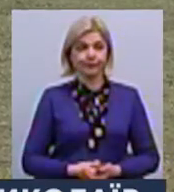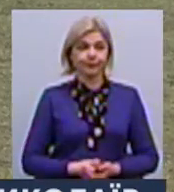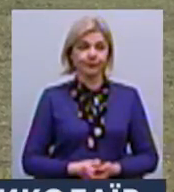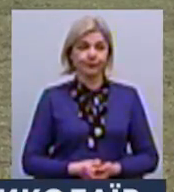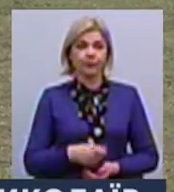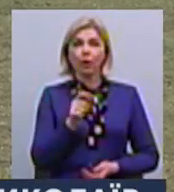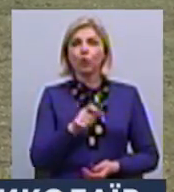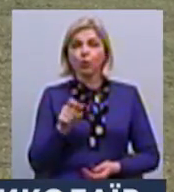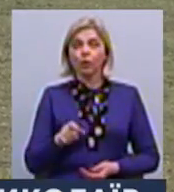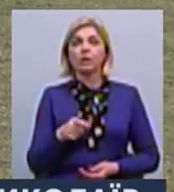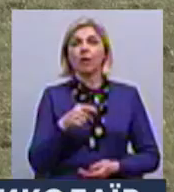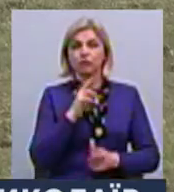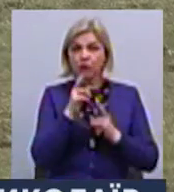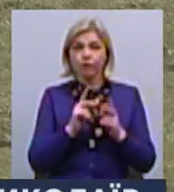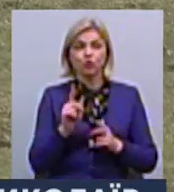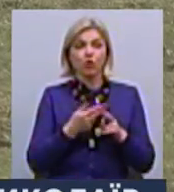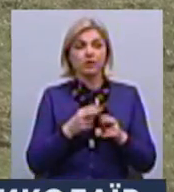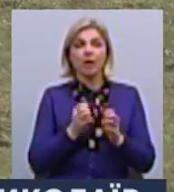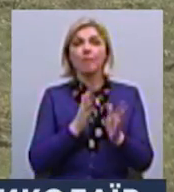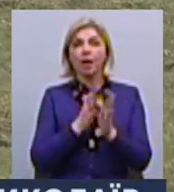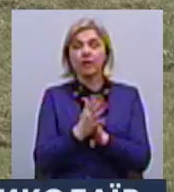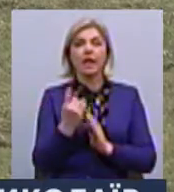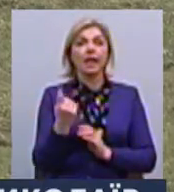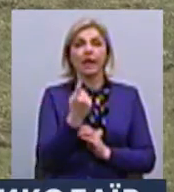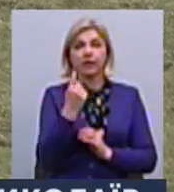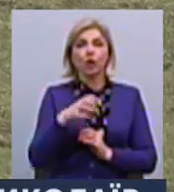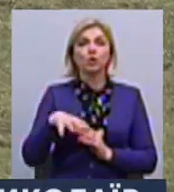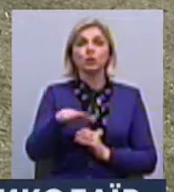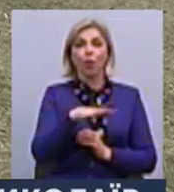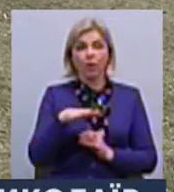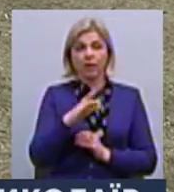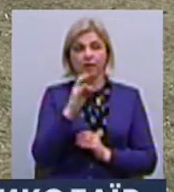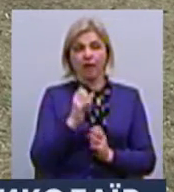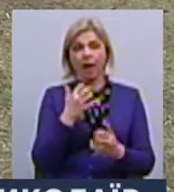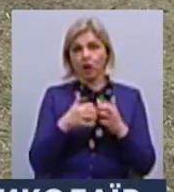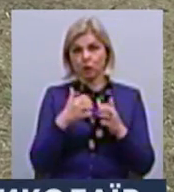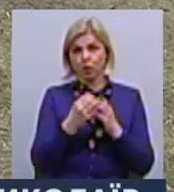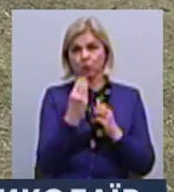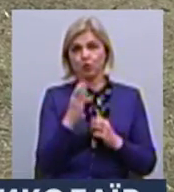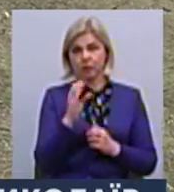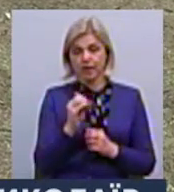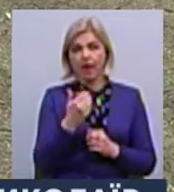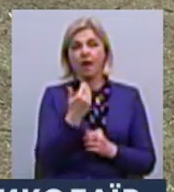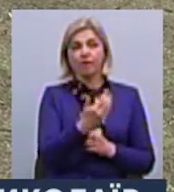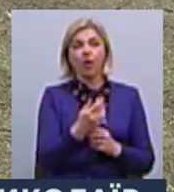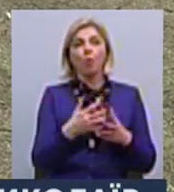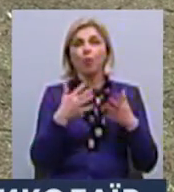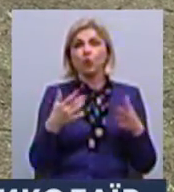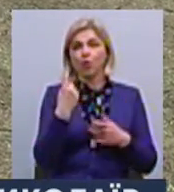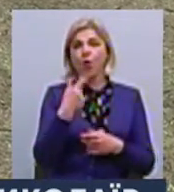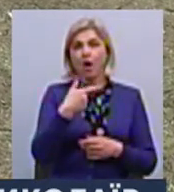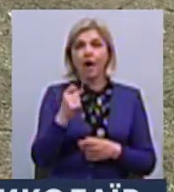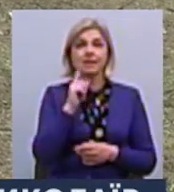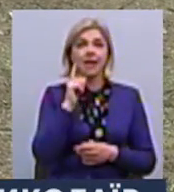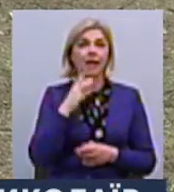Люди стверджують, що цей сквер – єдина рекреаційна зона на Херсонському шосе. балансоутримувач, трохи більше гектару зеленої